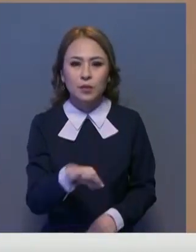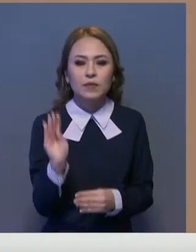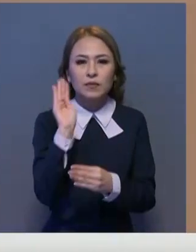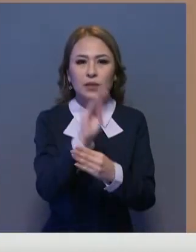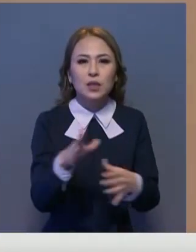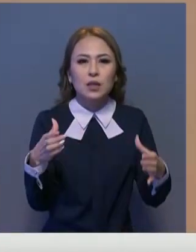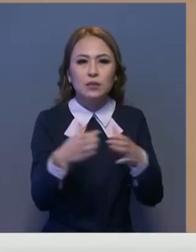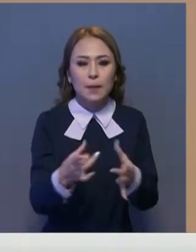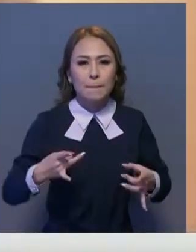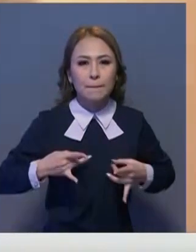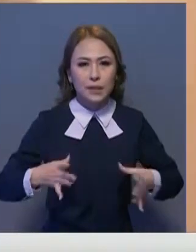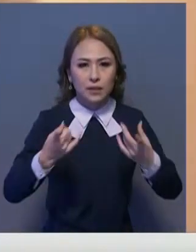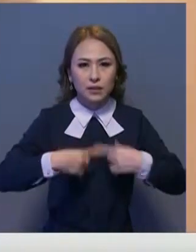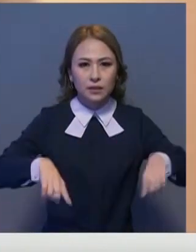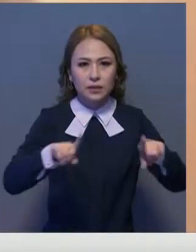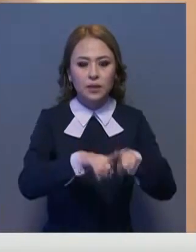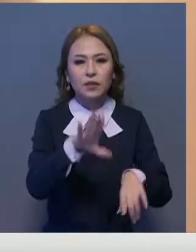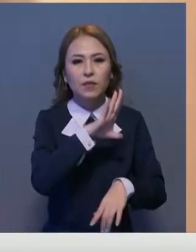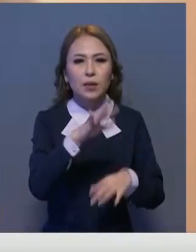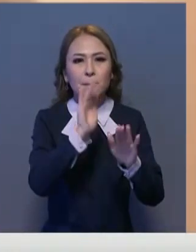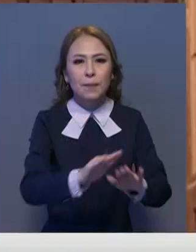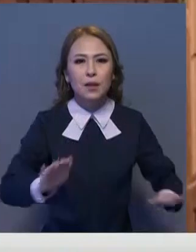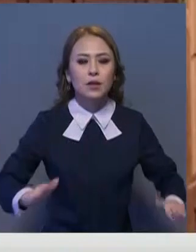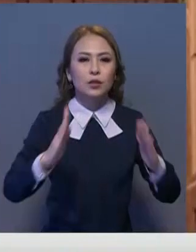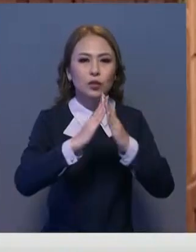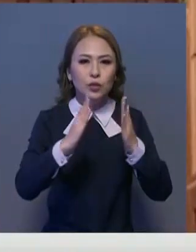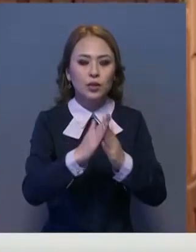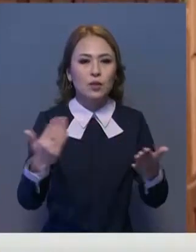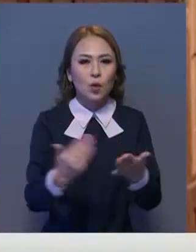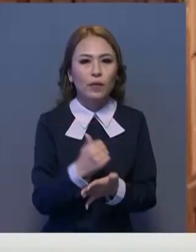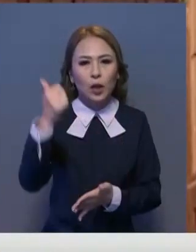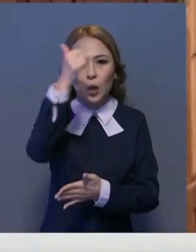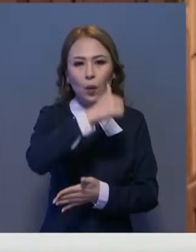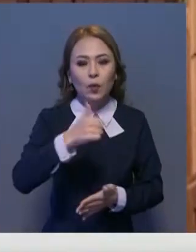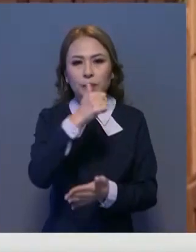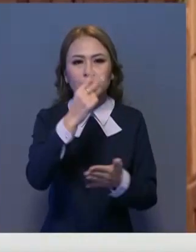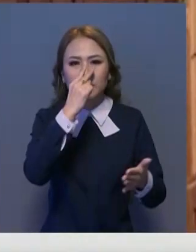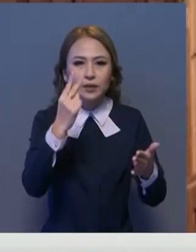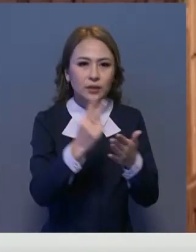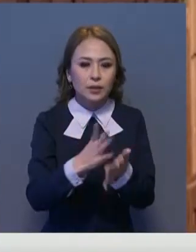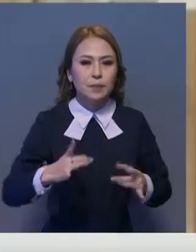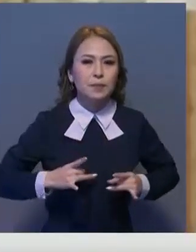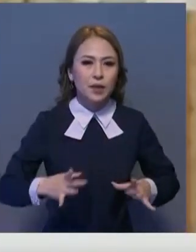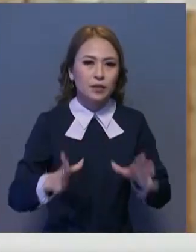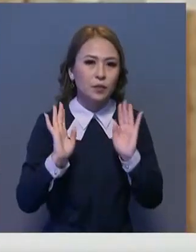мерекені отбасында атап өтеді. Ал Вифлеемдегі балалар үйінде жаңа жыл карантинге қарамастан тойланғалы